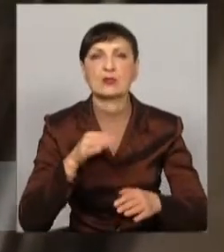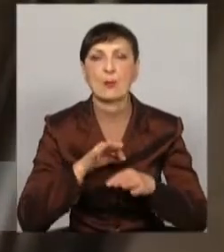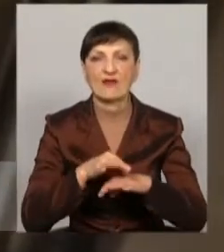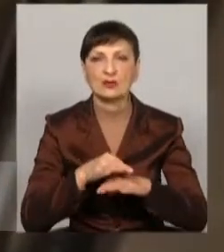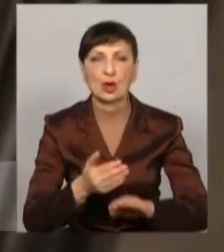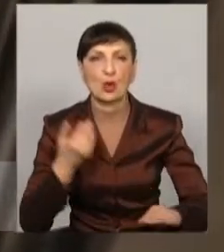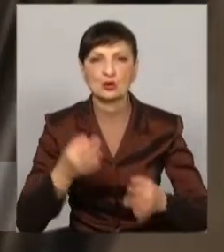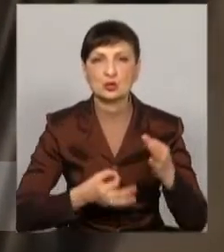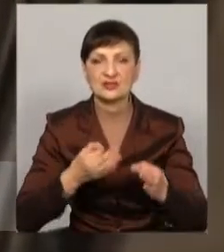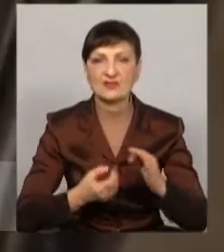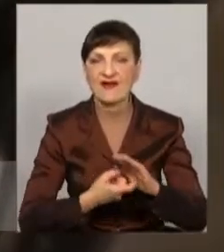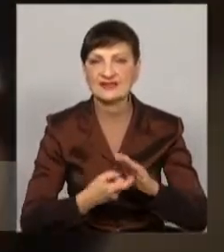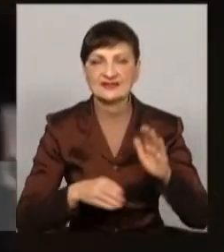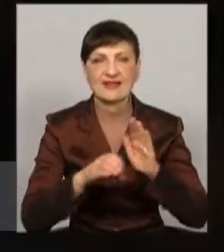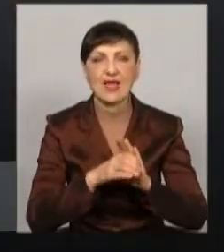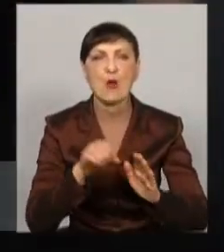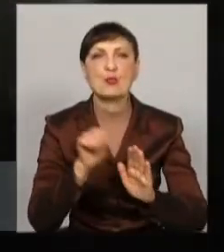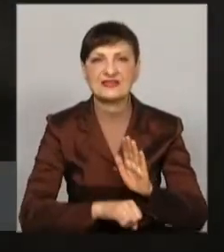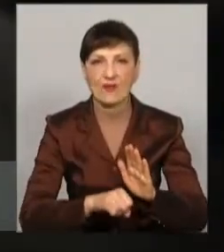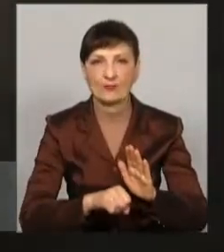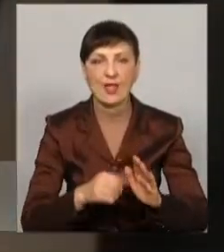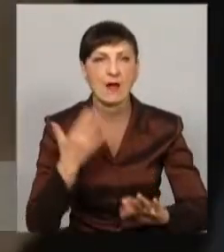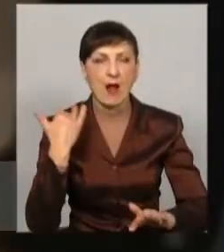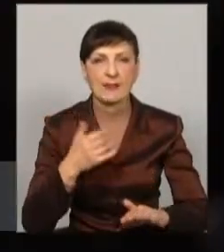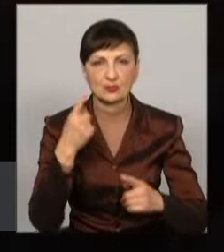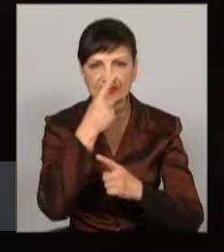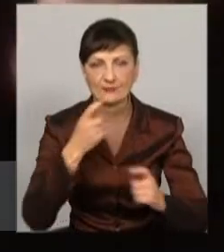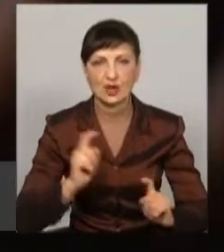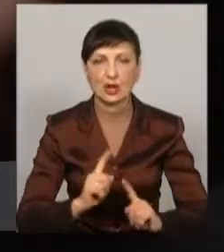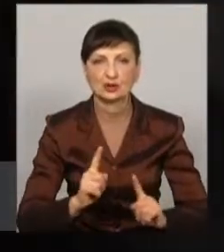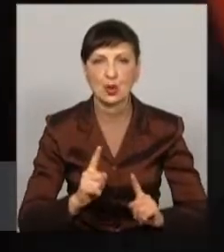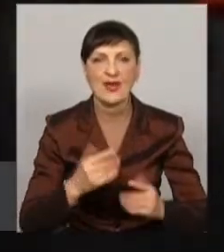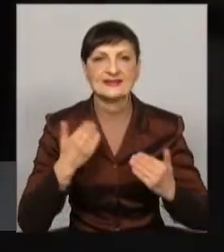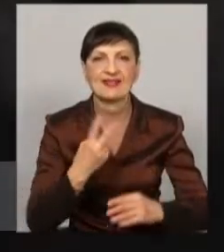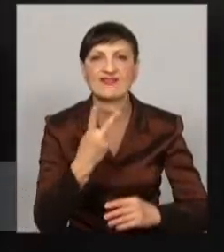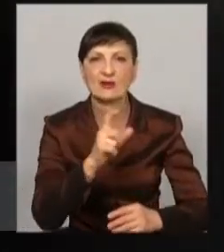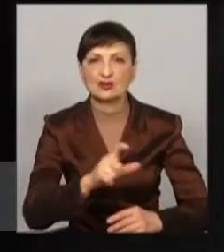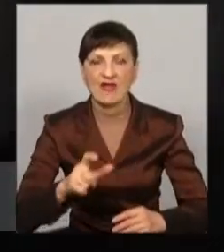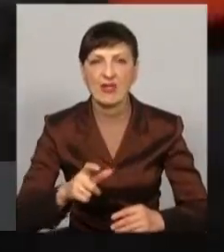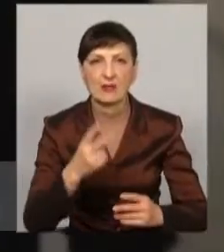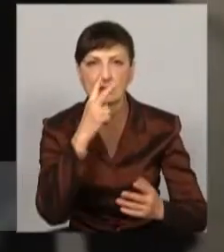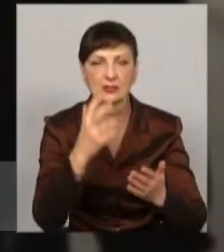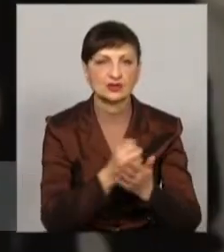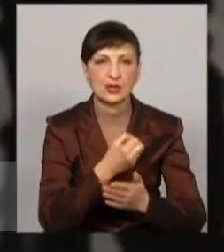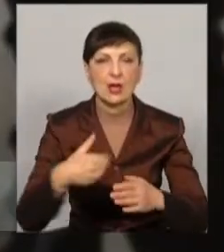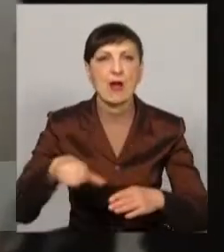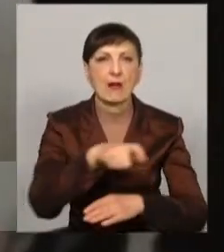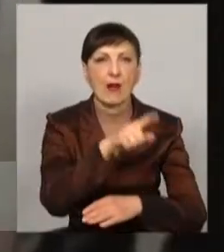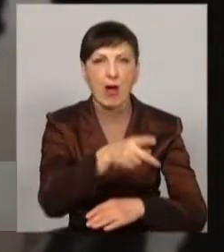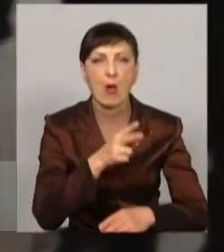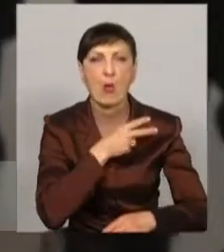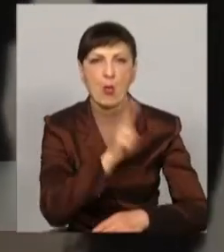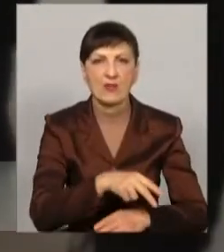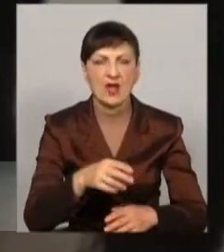досудебное расследование по статье убийства. Напомню, ранее сообщалось, что тела 2 человек нашли на берегу реки в Актобе. Их